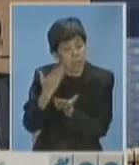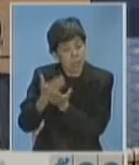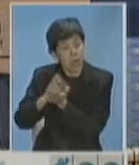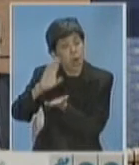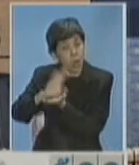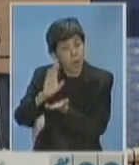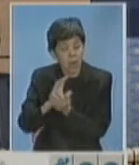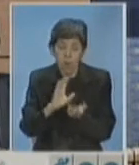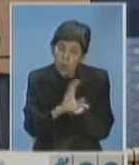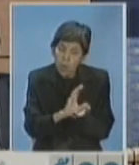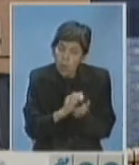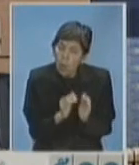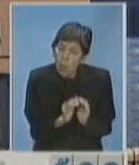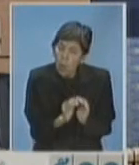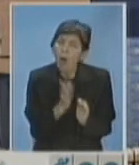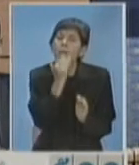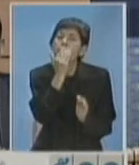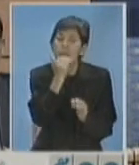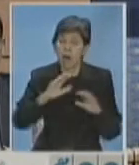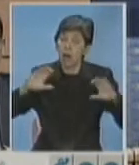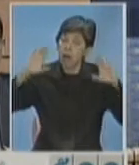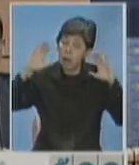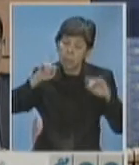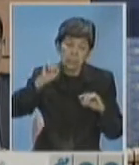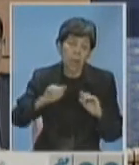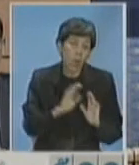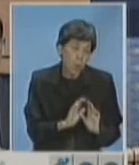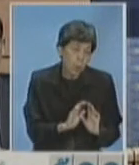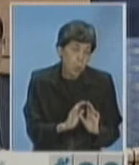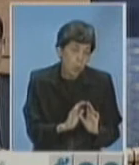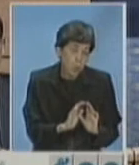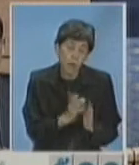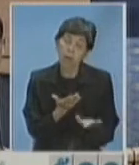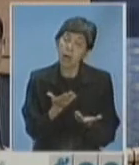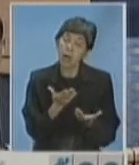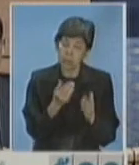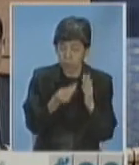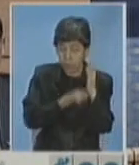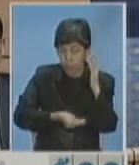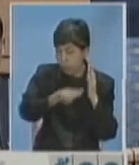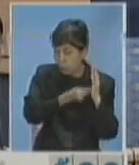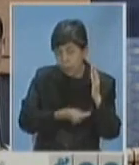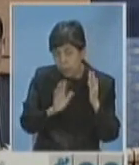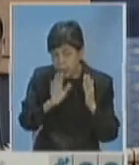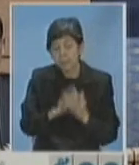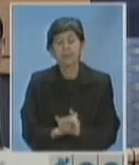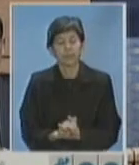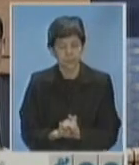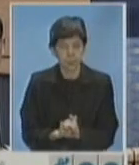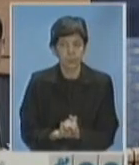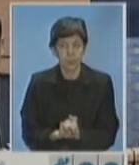าณเนี่ยกักงบประมาณเอาไว้ทำไมหรือว่ารัฐบาลสั่งเอาไว้ไม่ให้ปล่อยงบประมาณลงสู่พี่น้องประชาชนท่านประธ